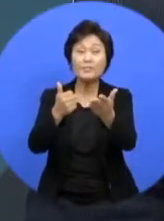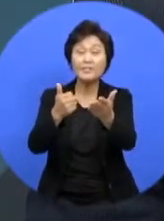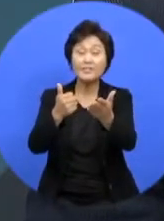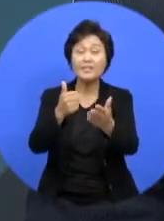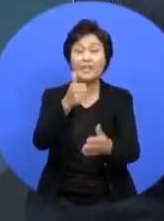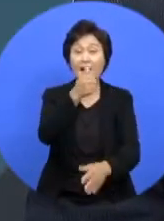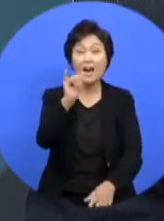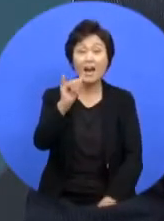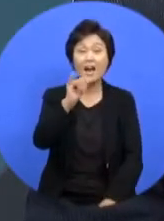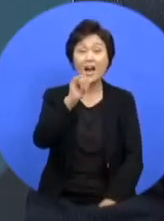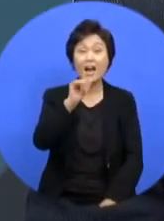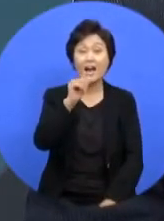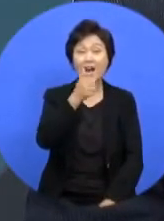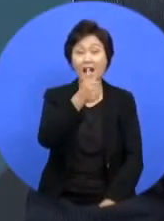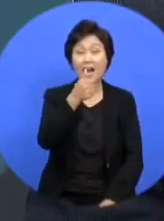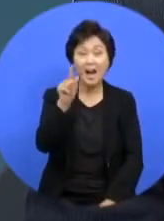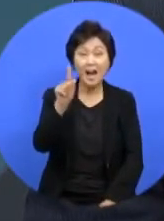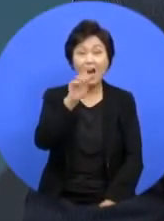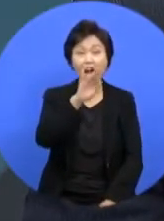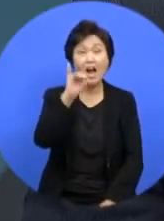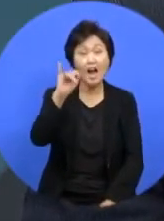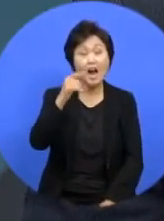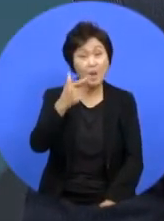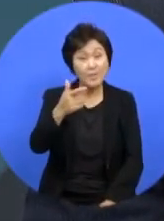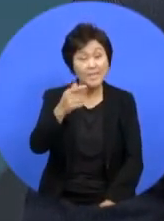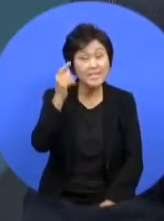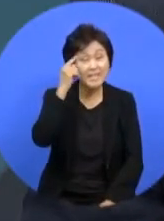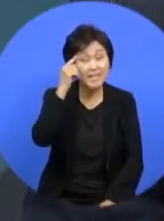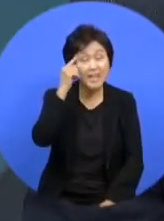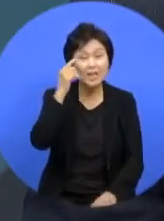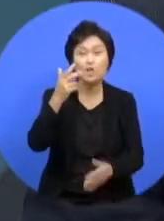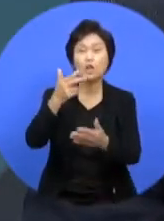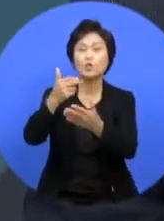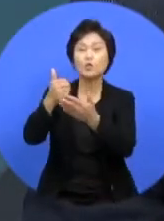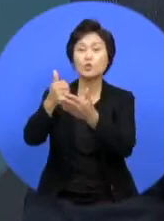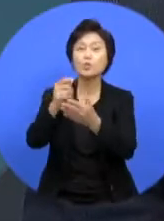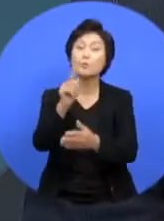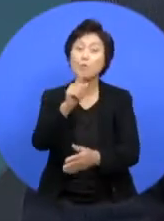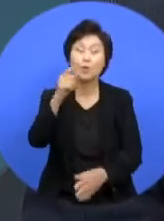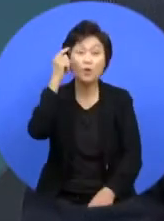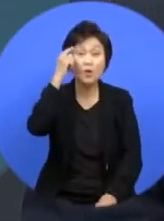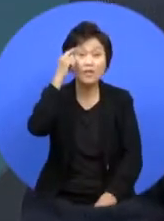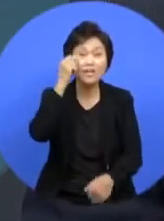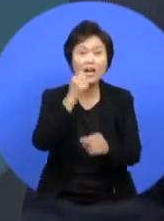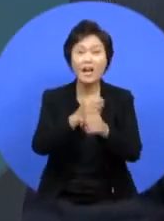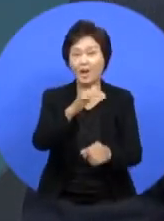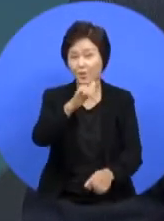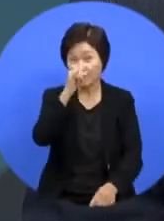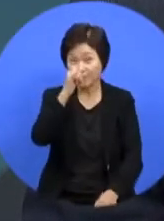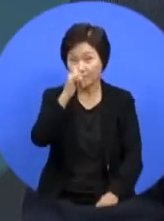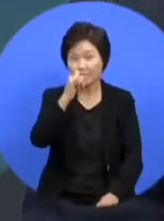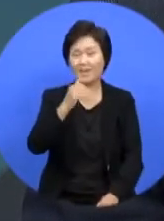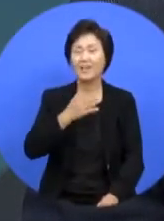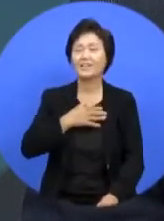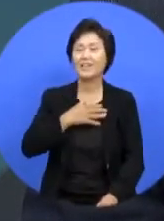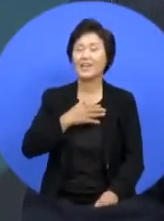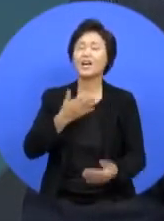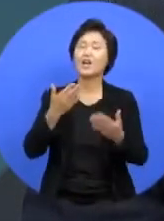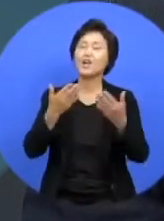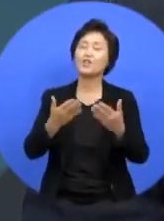제가 쉴 수 있는 곳이라고 생각을 해요. 나의 안식처? 네, 맞죠.